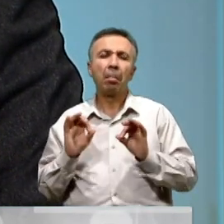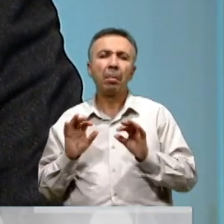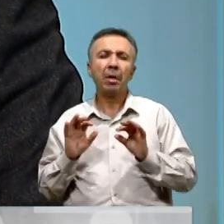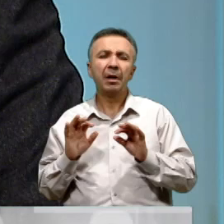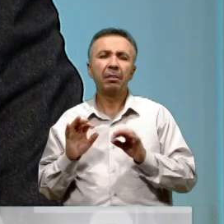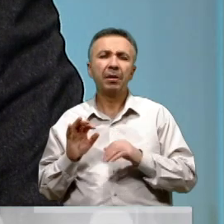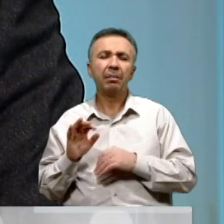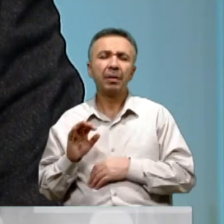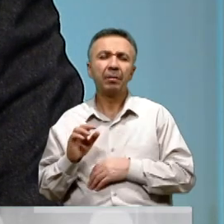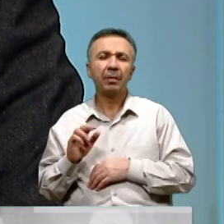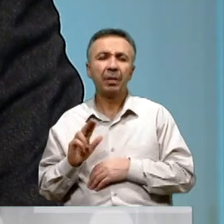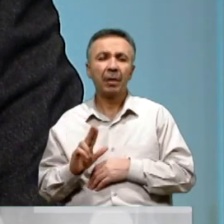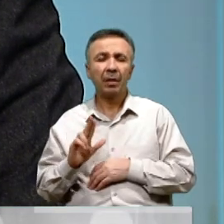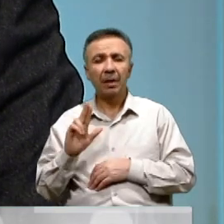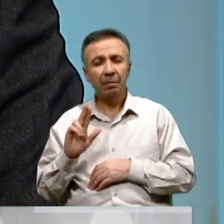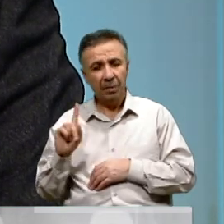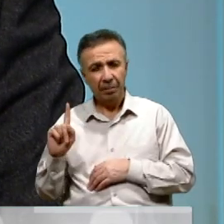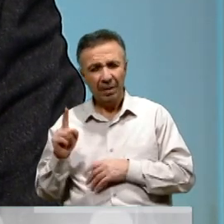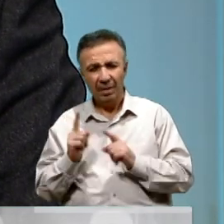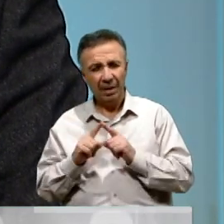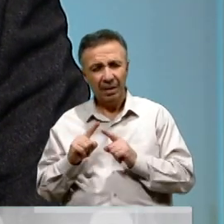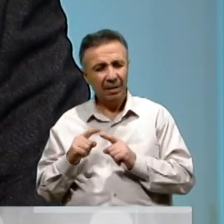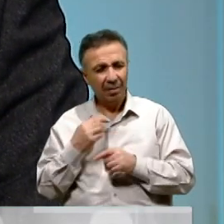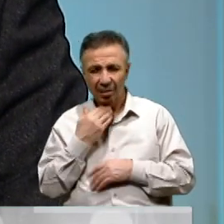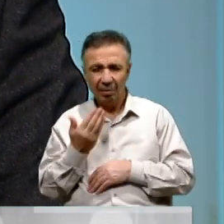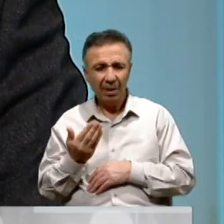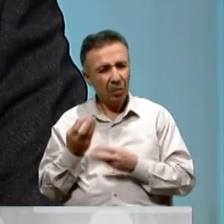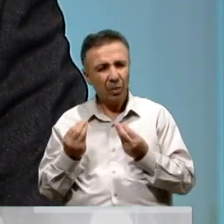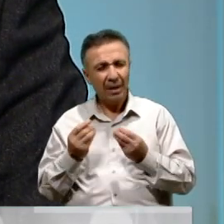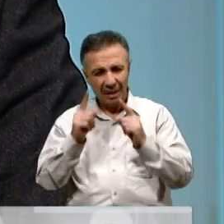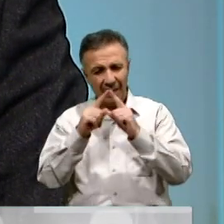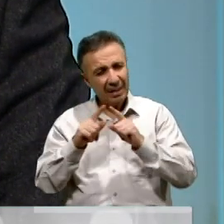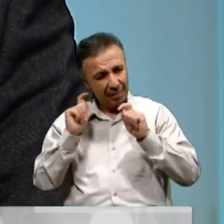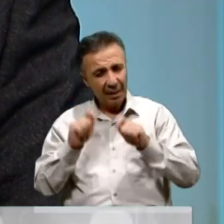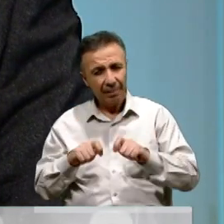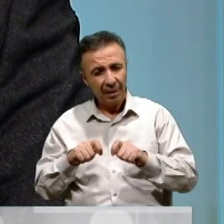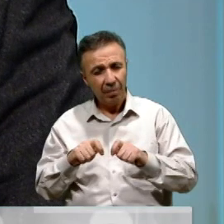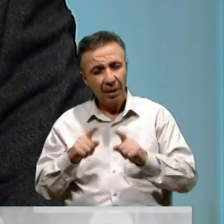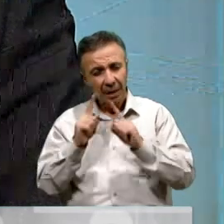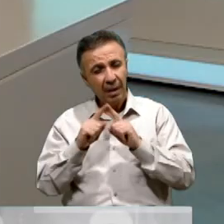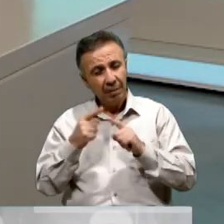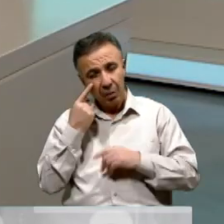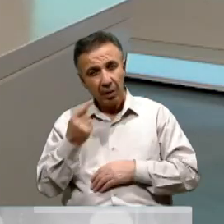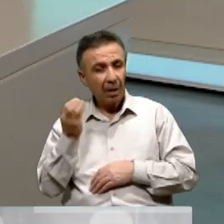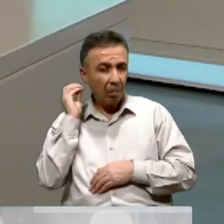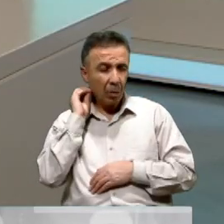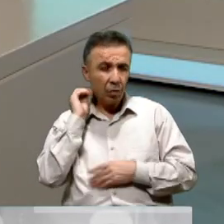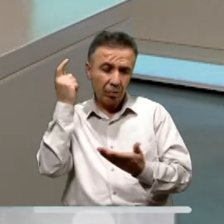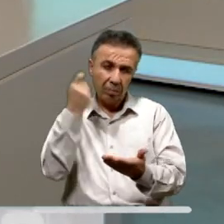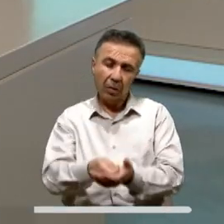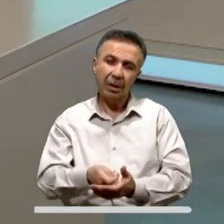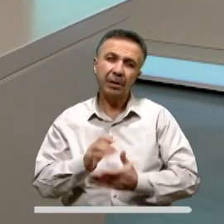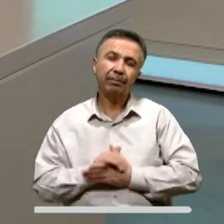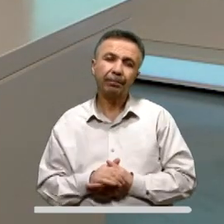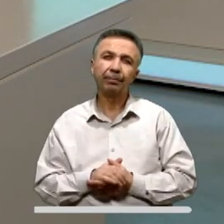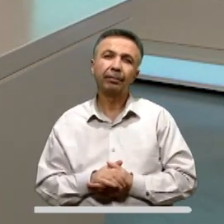bir 71 sayısıyla kurtarmaz. Güzelce hesabı yapılır ve o hesaba göre borcu ödenir. Peki, teşekkür ederiz. Tabii